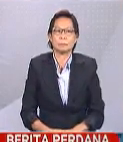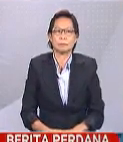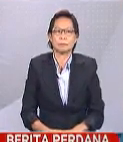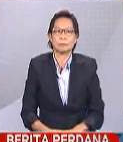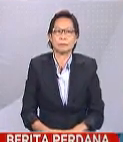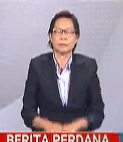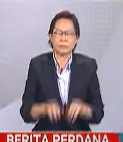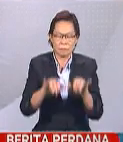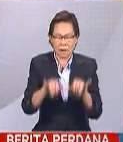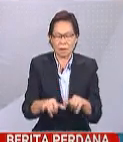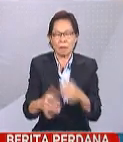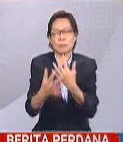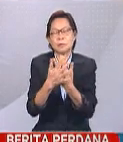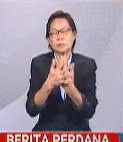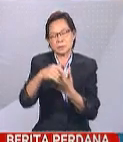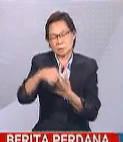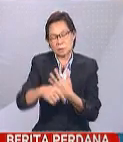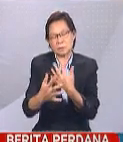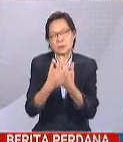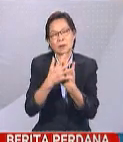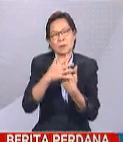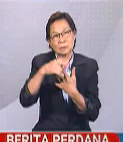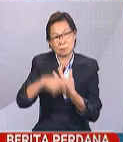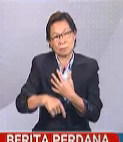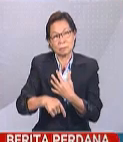Maksudnya dia dah ni pun orang tua